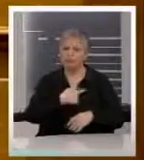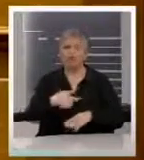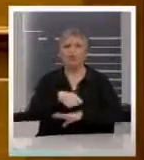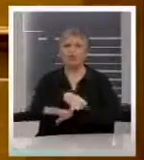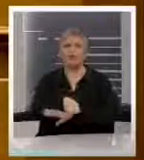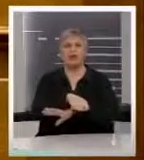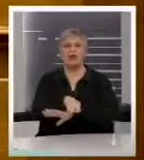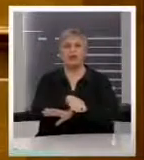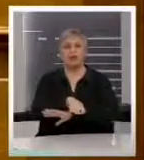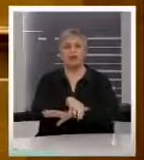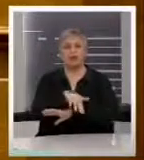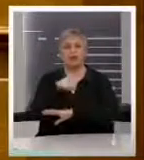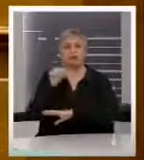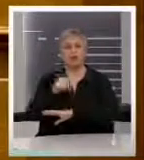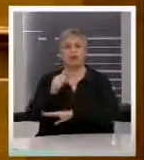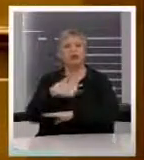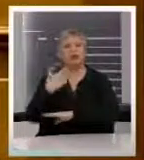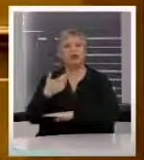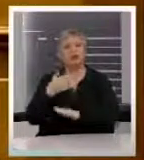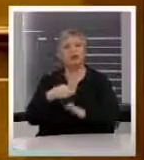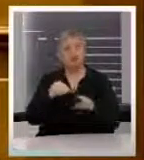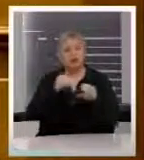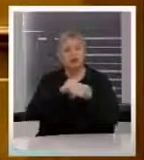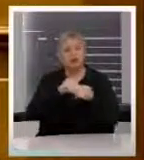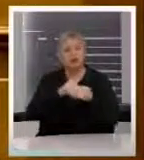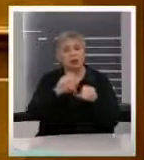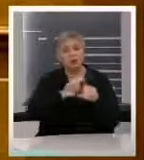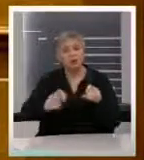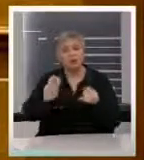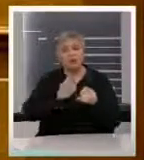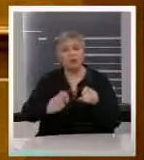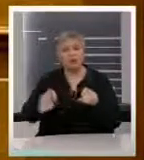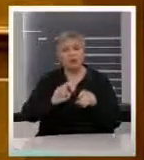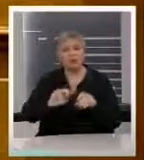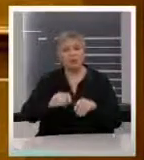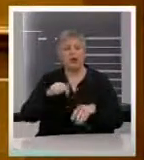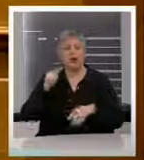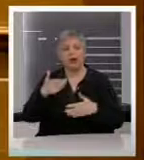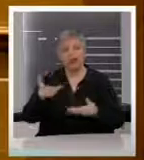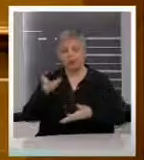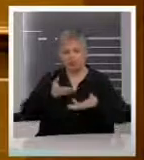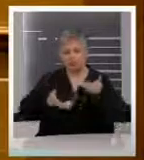οποίους κατάσχουν οι λογαριασμοί, σε όλους αυτούς που ανταλλάξατε πολιτική στήριξη από τα μέσα τους